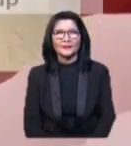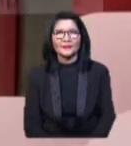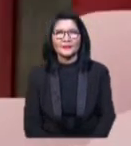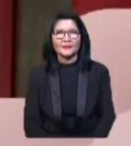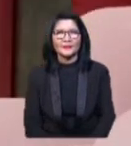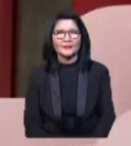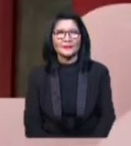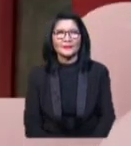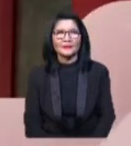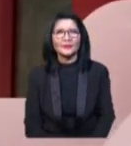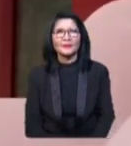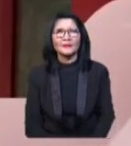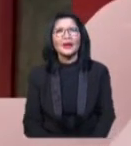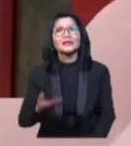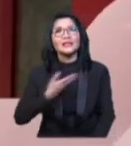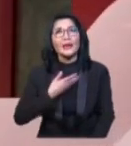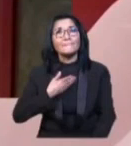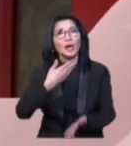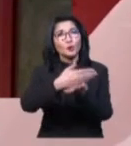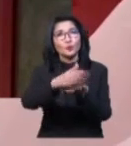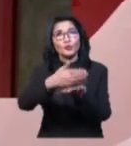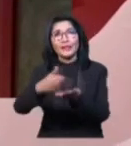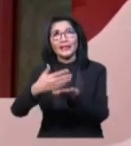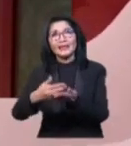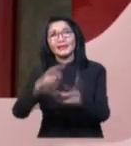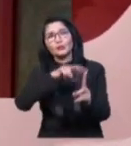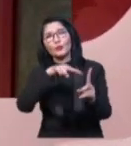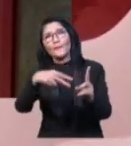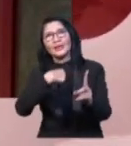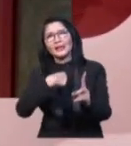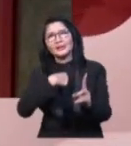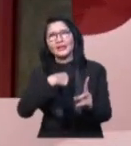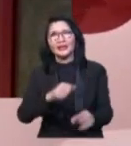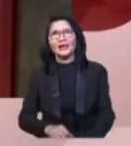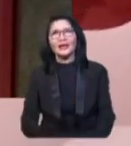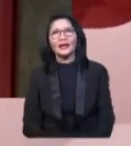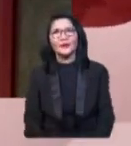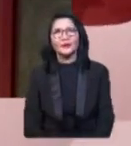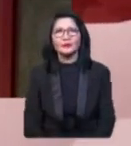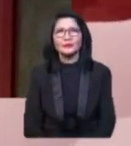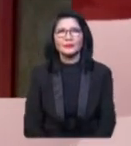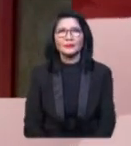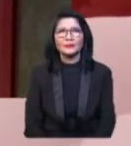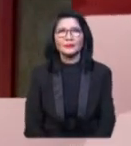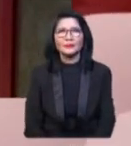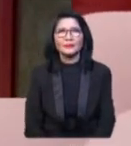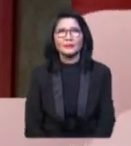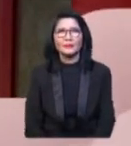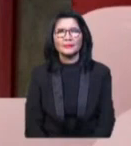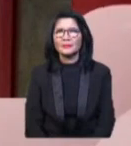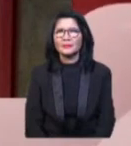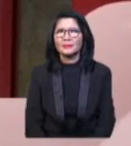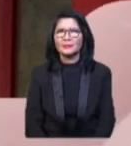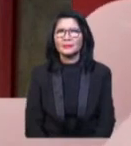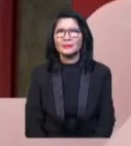Kalau ini aku sharing dari sudut pandang pribadi maupun mewakili teman-teman di Toko Kopi Tuku. Yang jelas waktu